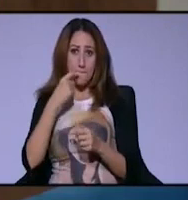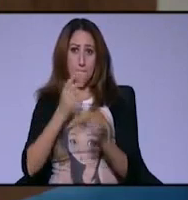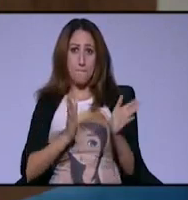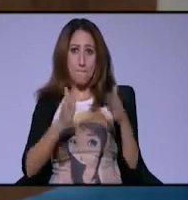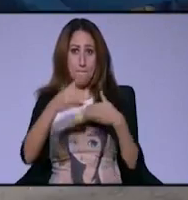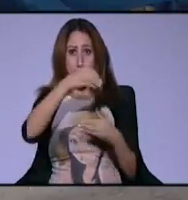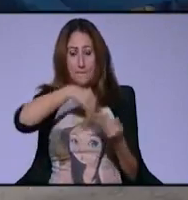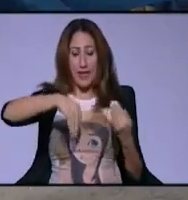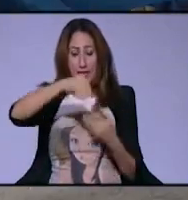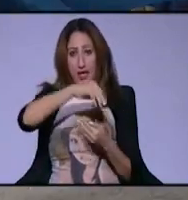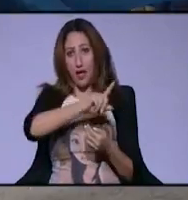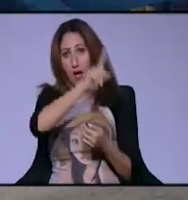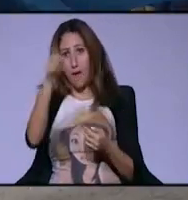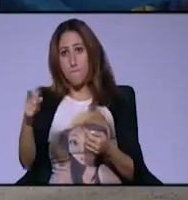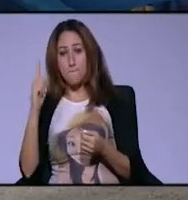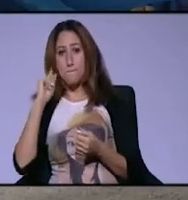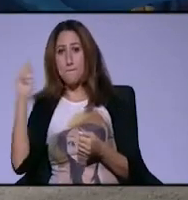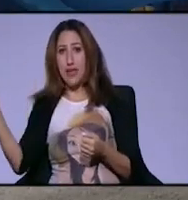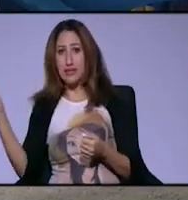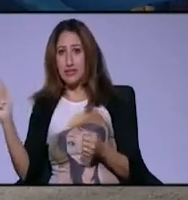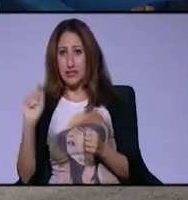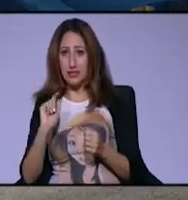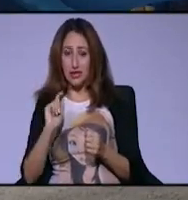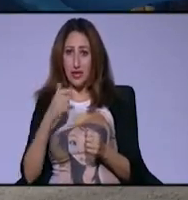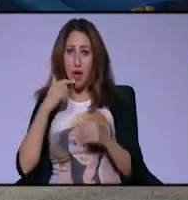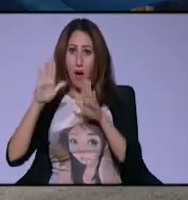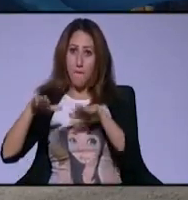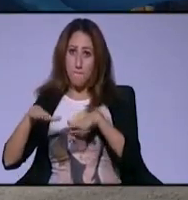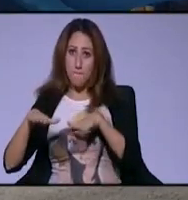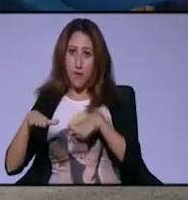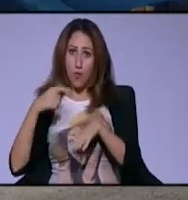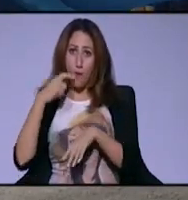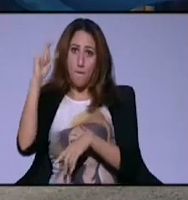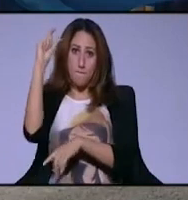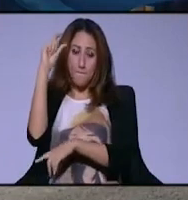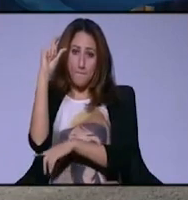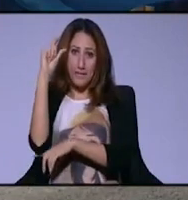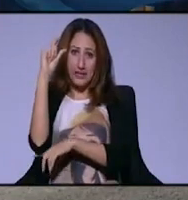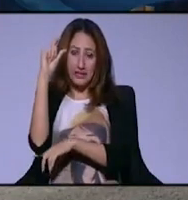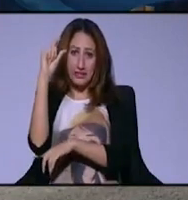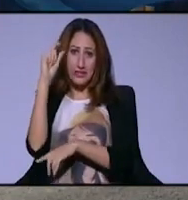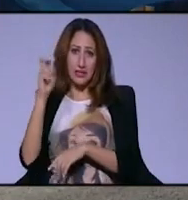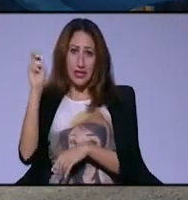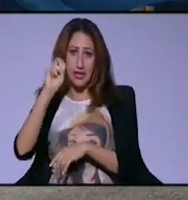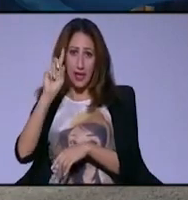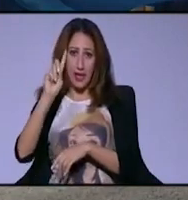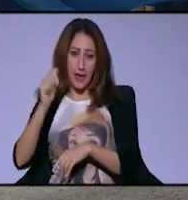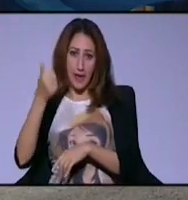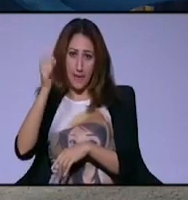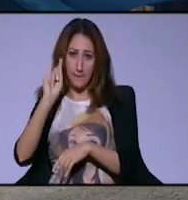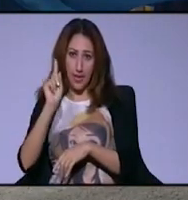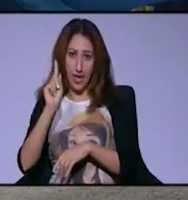فين، فبنشوف وجوده في مسجد قباء وفي منطقة قباء، وبعدين الناقة